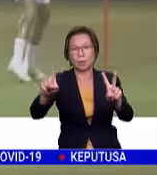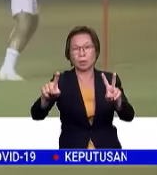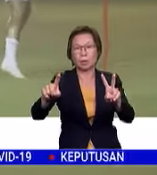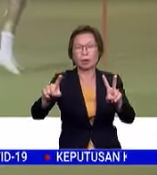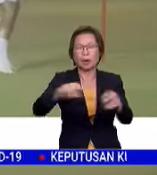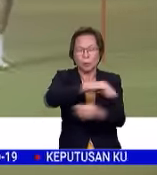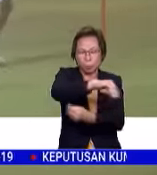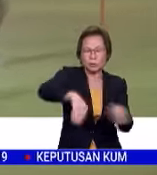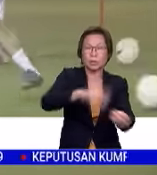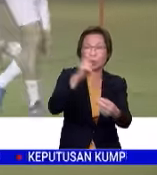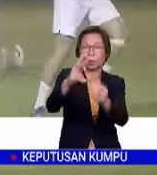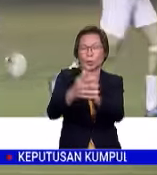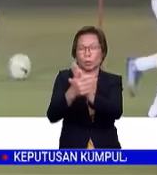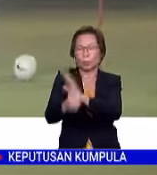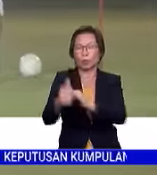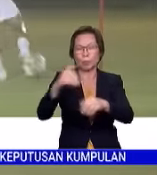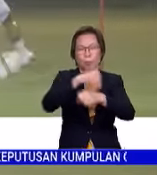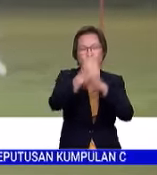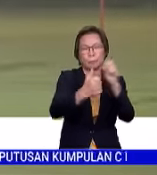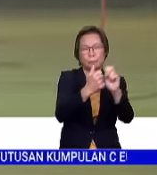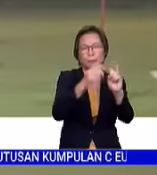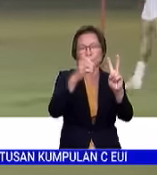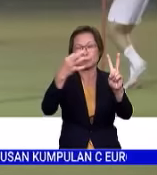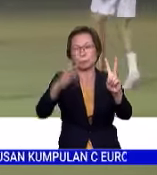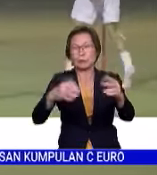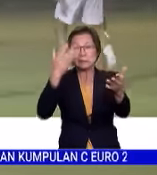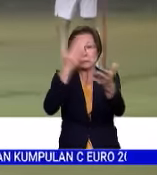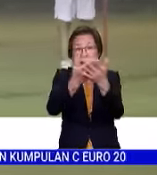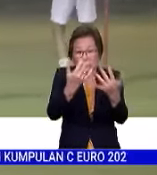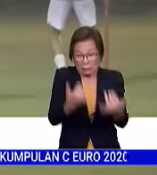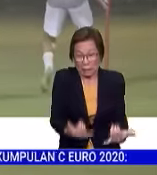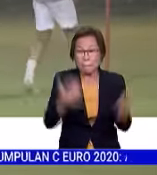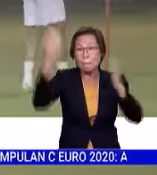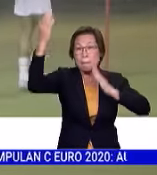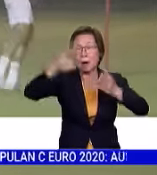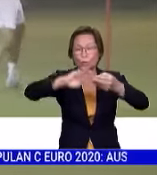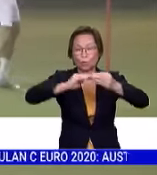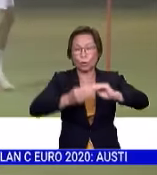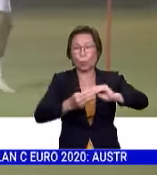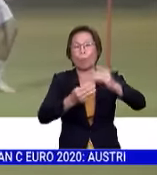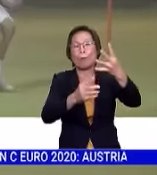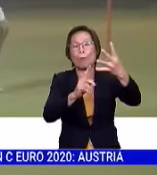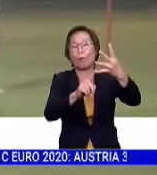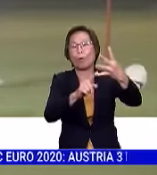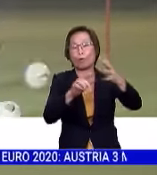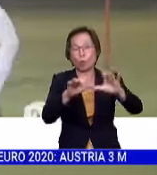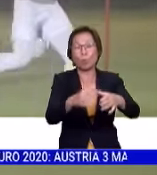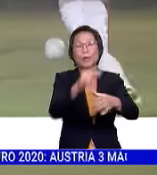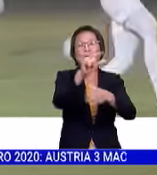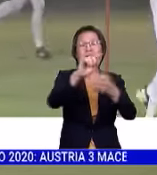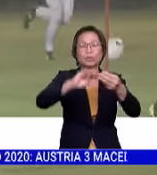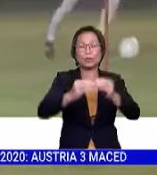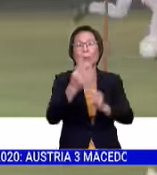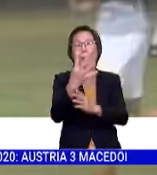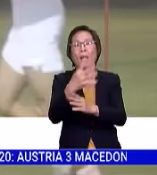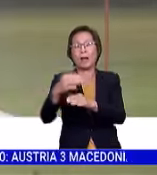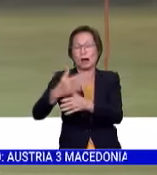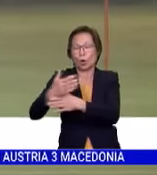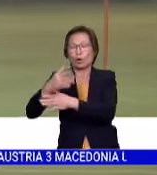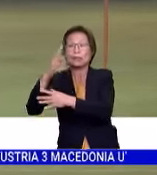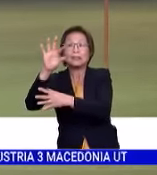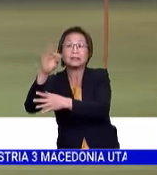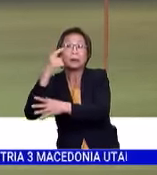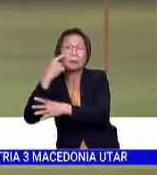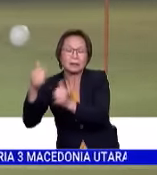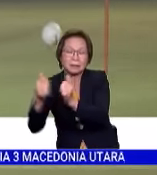pusingan kedua kelayakan pada 2019. Setakat ini Malaysia berada di tempat keempat kumpulan G berkongsi 9 mata